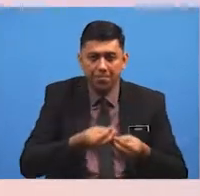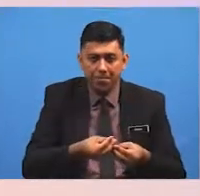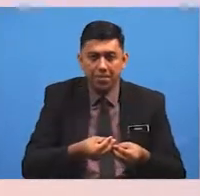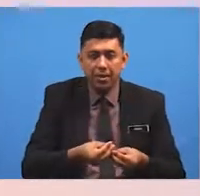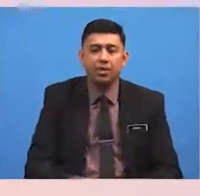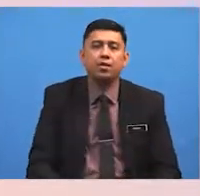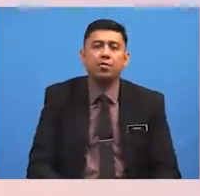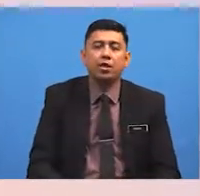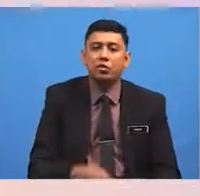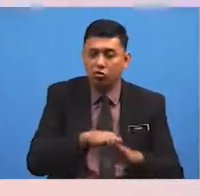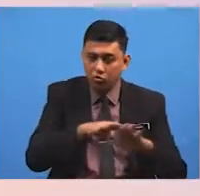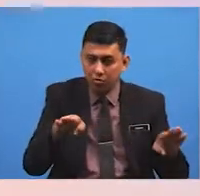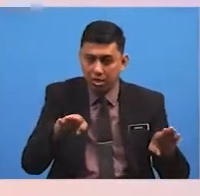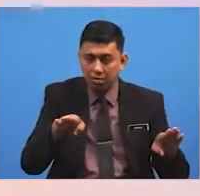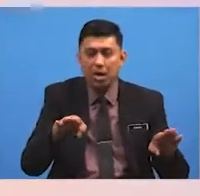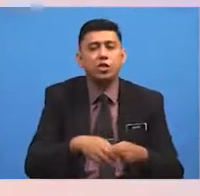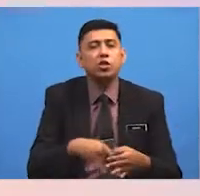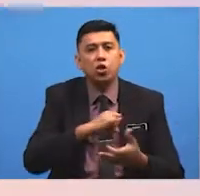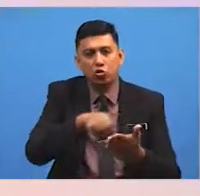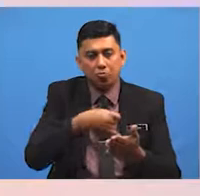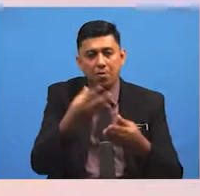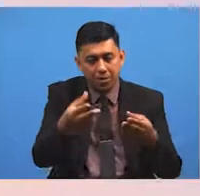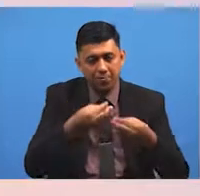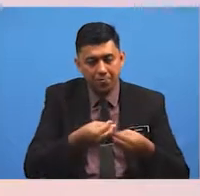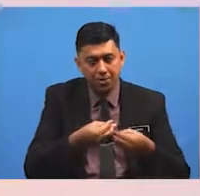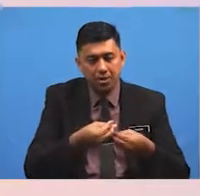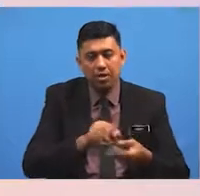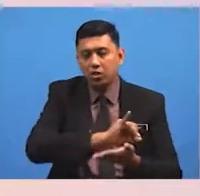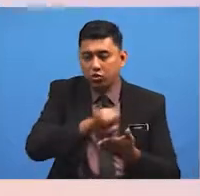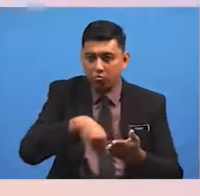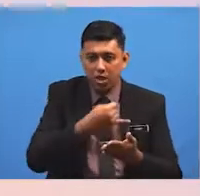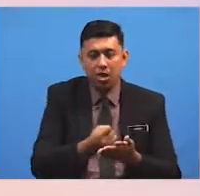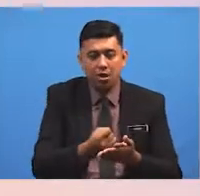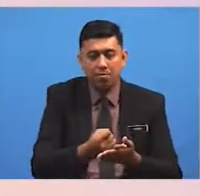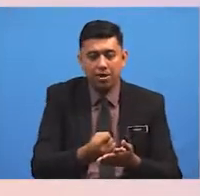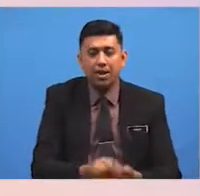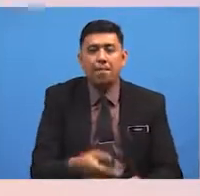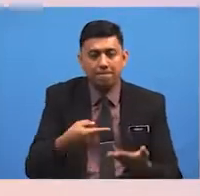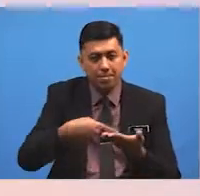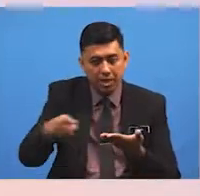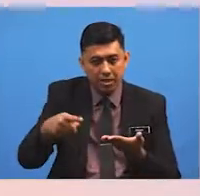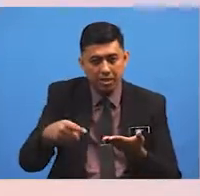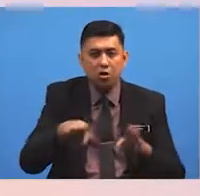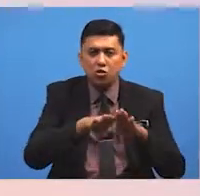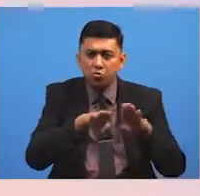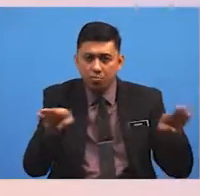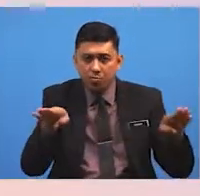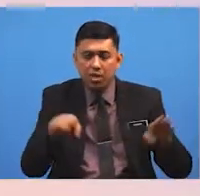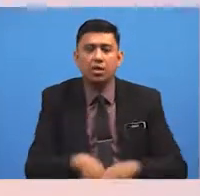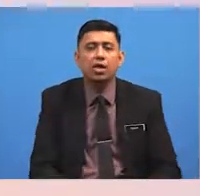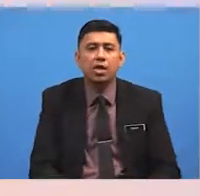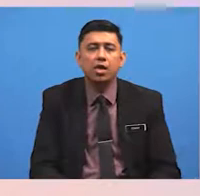di Buddies jumlah penerimaan dan jumlah guys semua pembayaran di baris jumlah